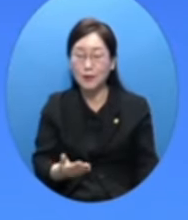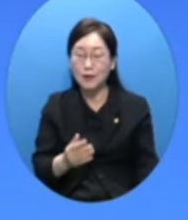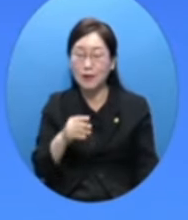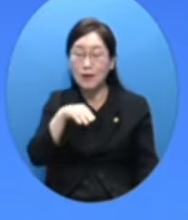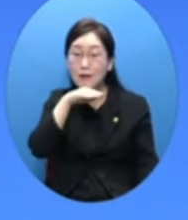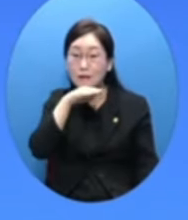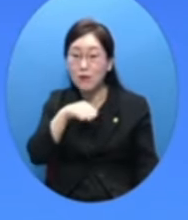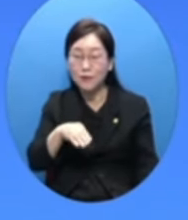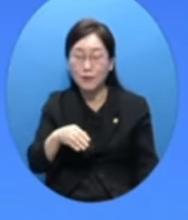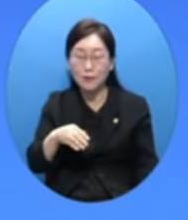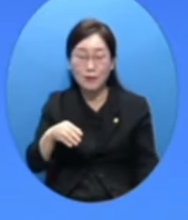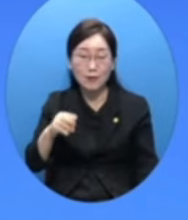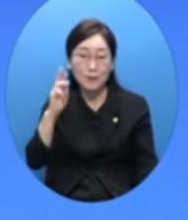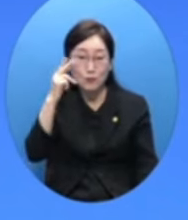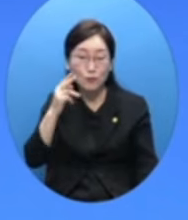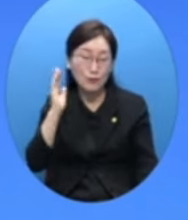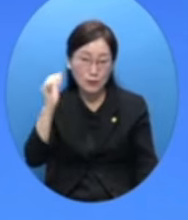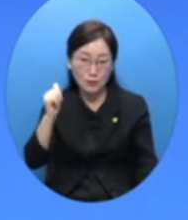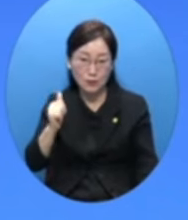이 말씀 하나 갖고 꿈을 꾸고